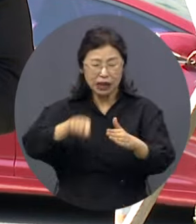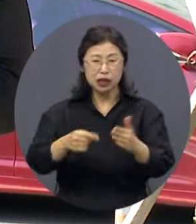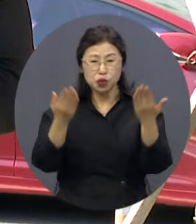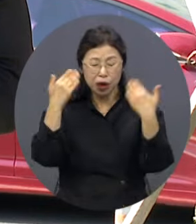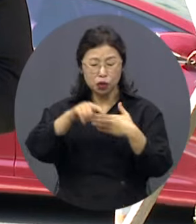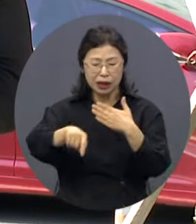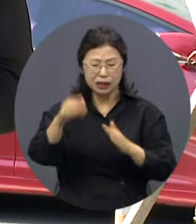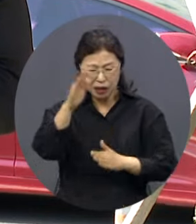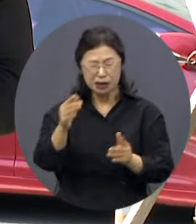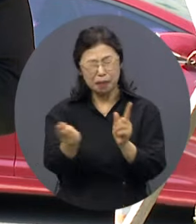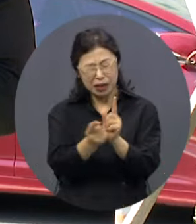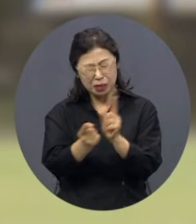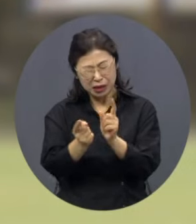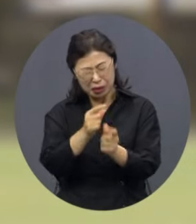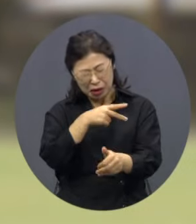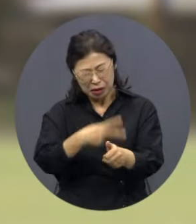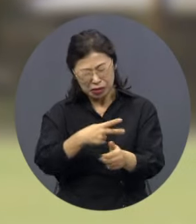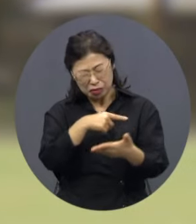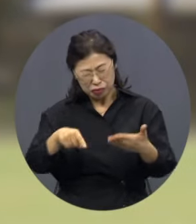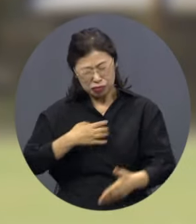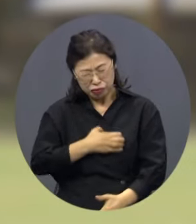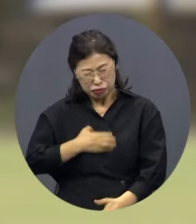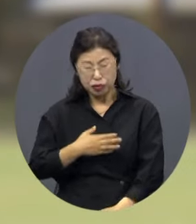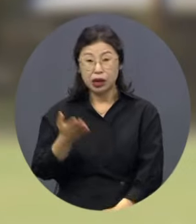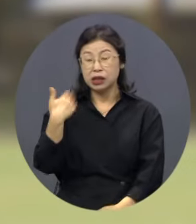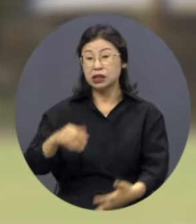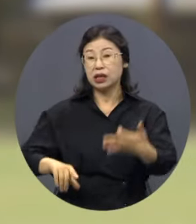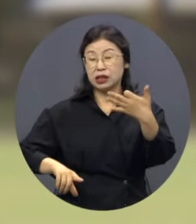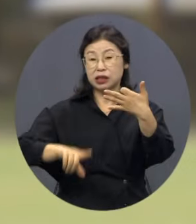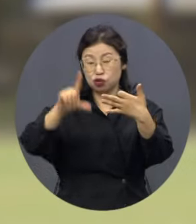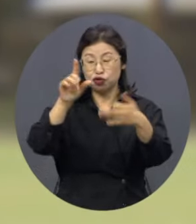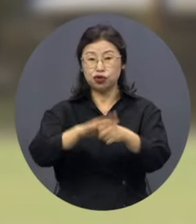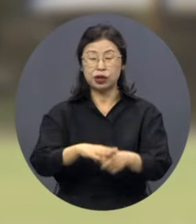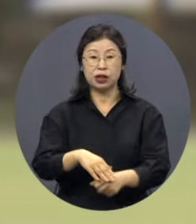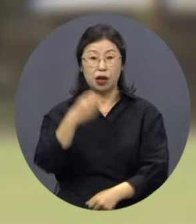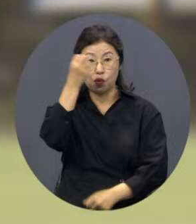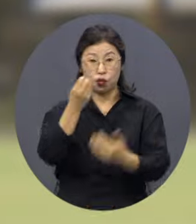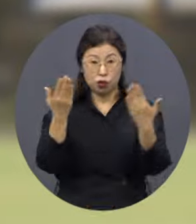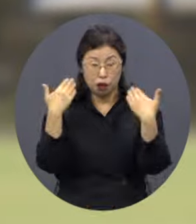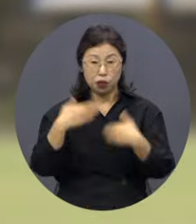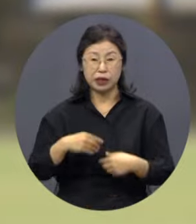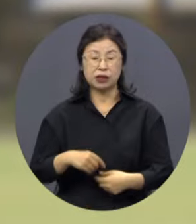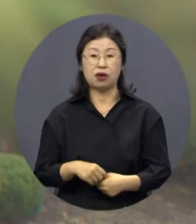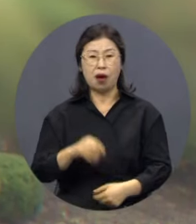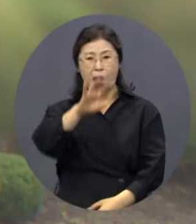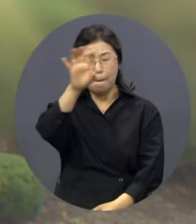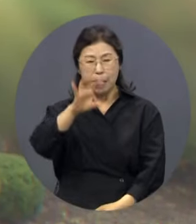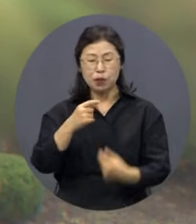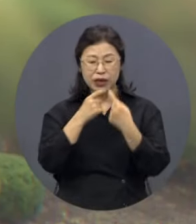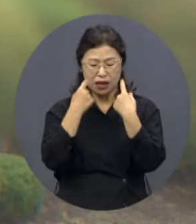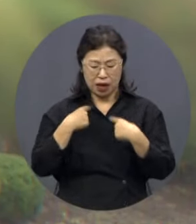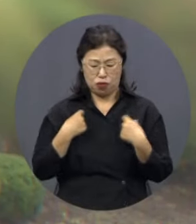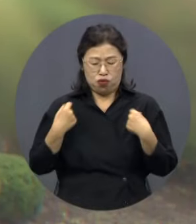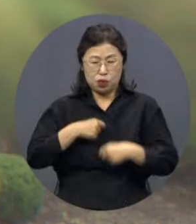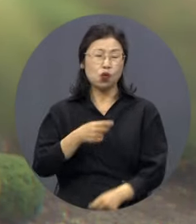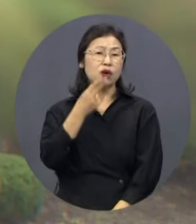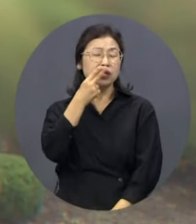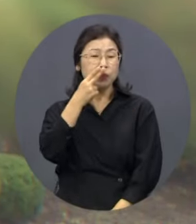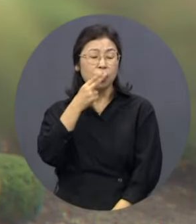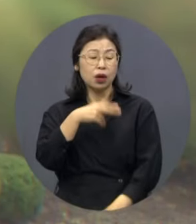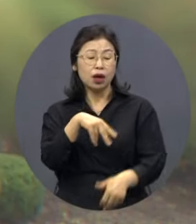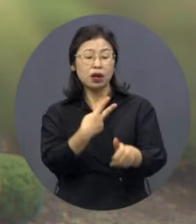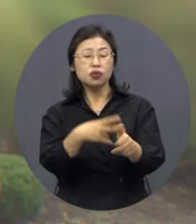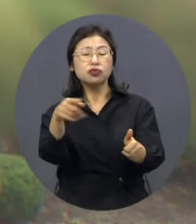목소리가 나오고 있습니다 지난 달 19일 도네한 고등학교에서 반복된 사복 등교와 흡연 행위를